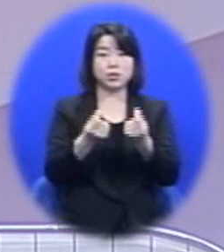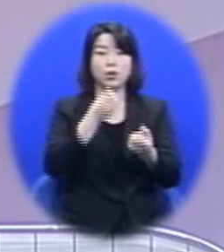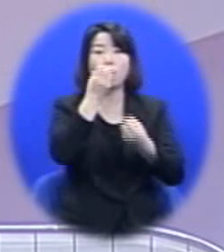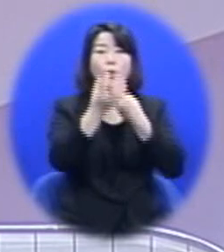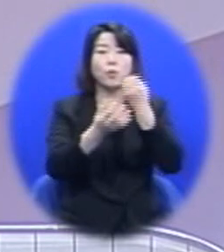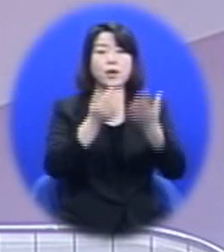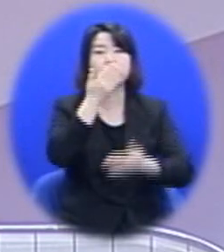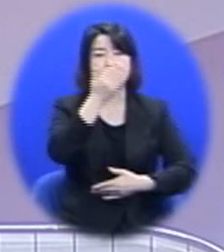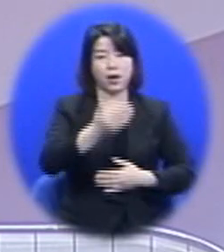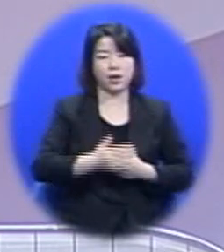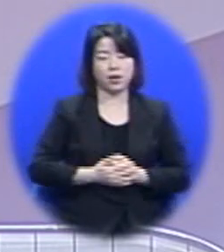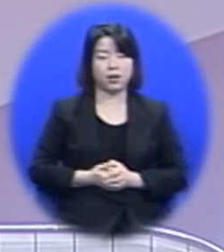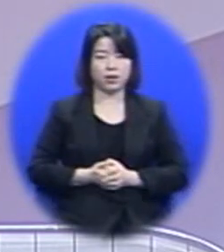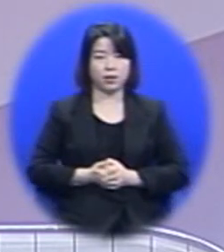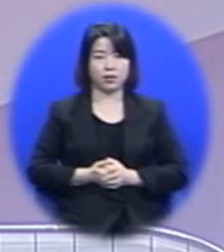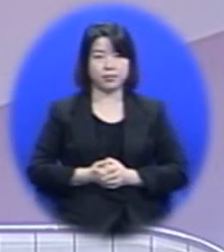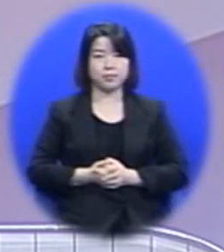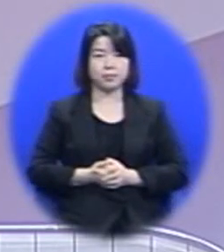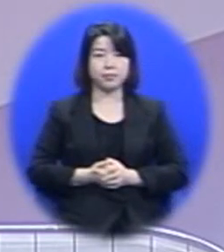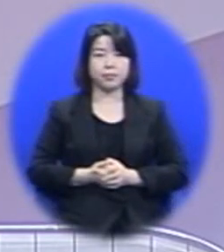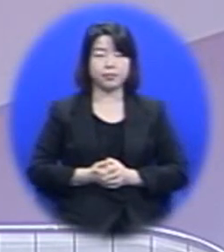고백하게 됩니다.